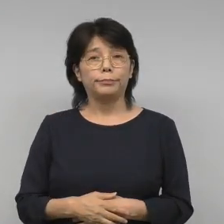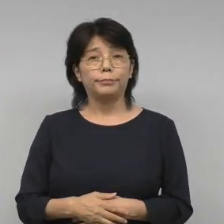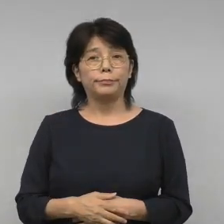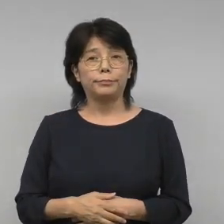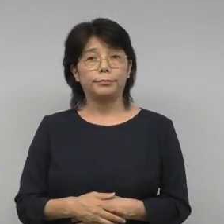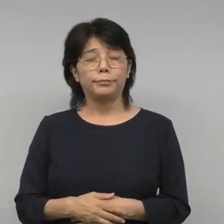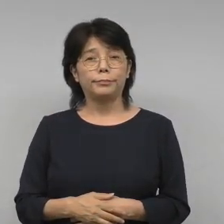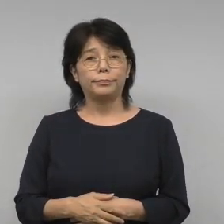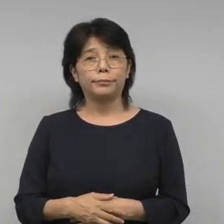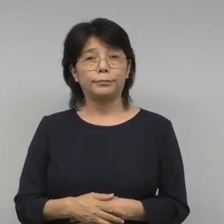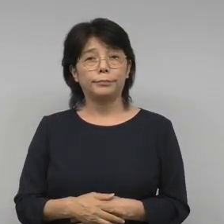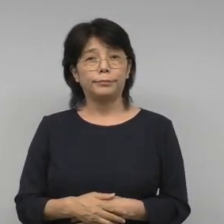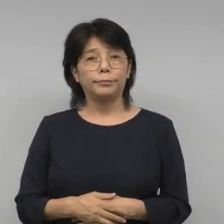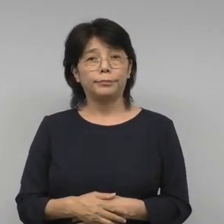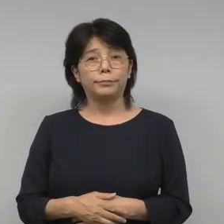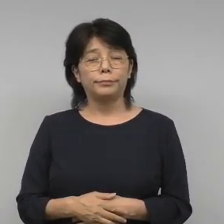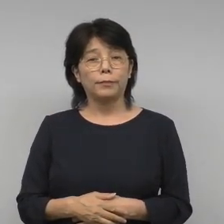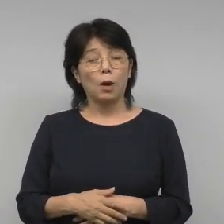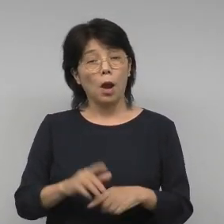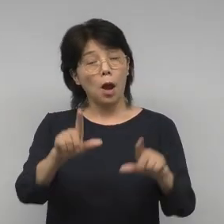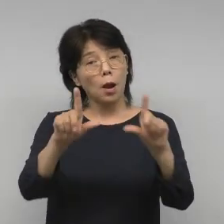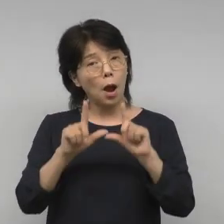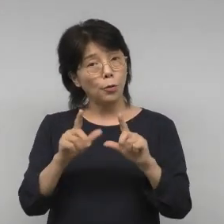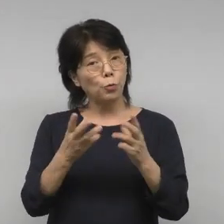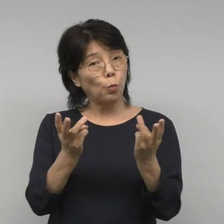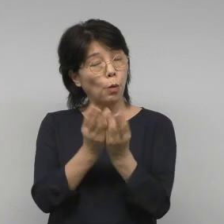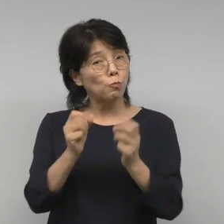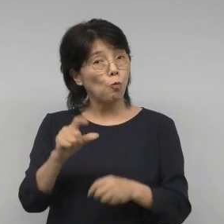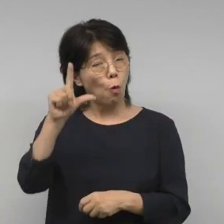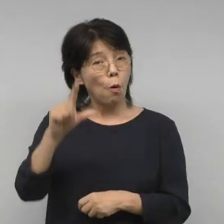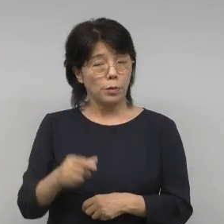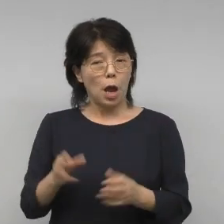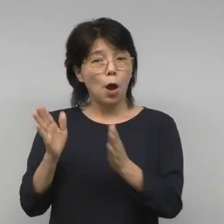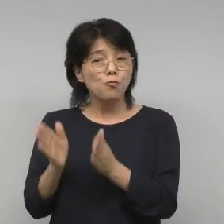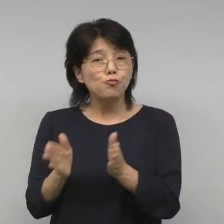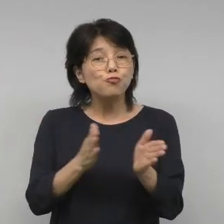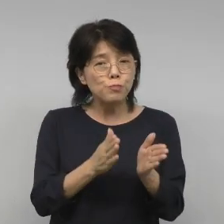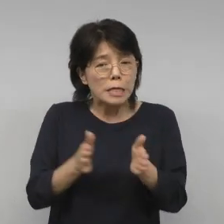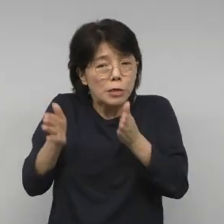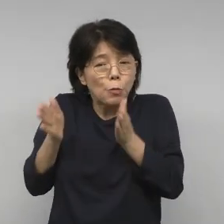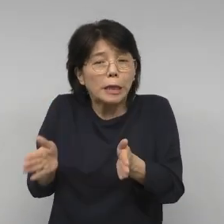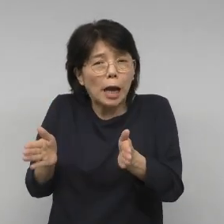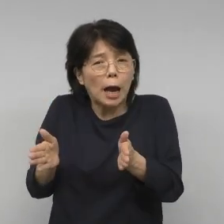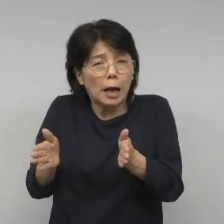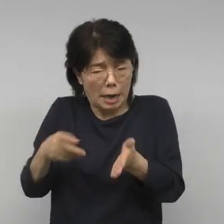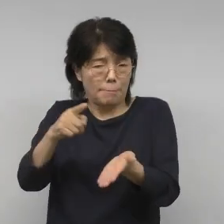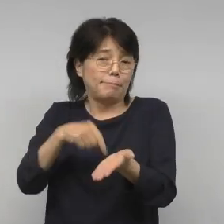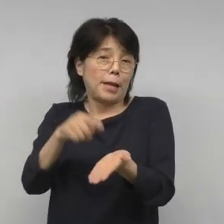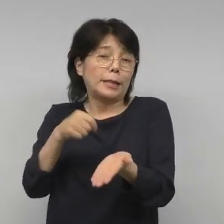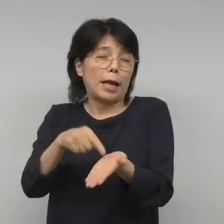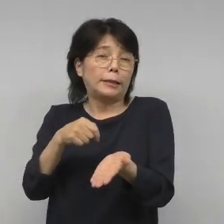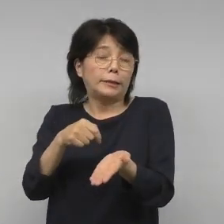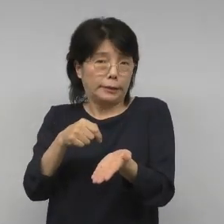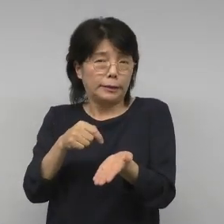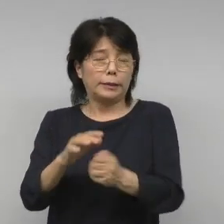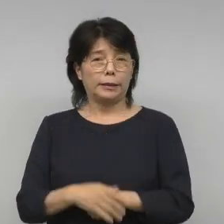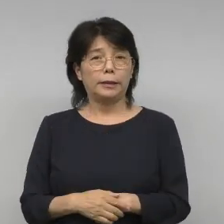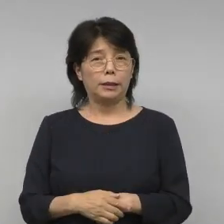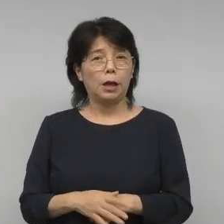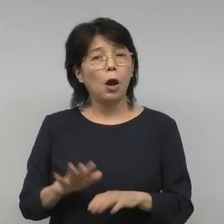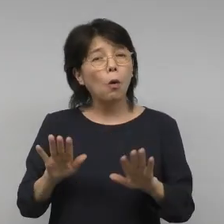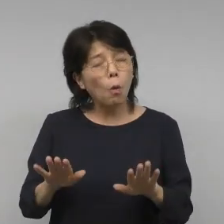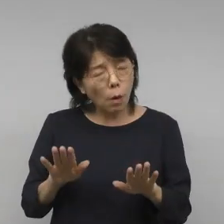です。で、これやっぱり回答が多かったのは準備期間が不足をしていましたというふうなことで、ちょっと今回